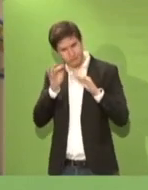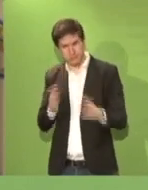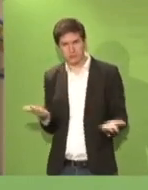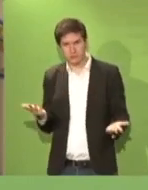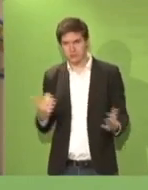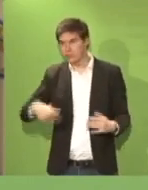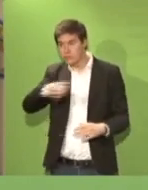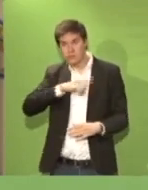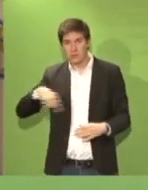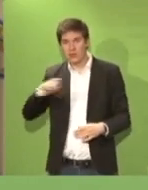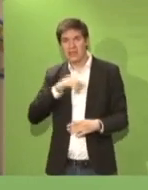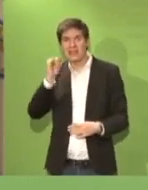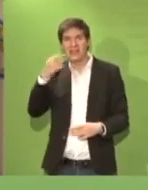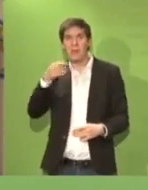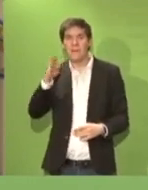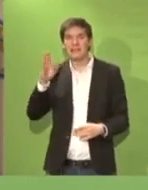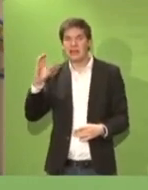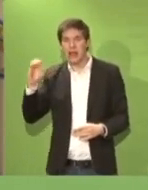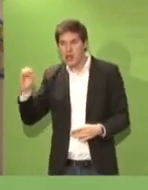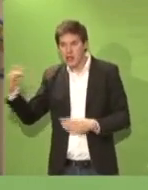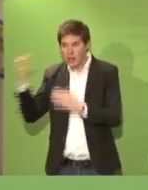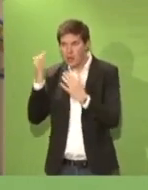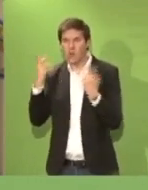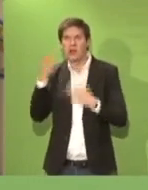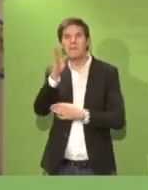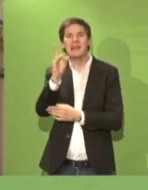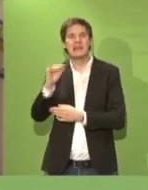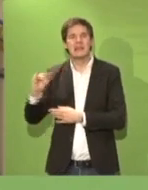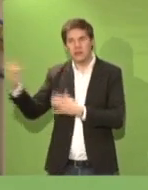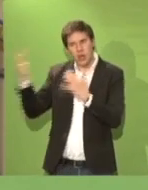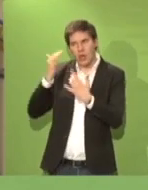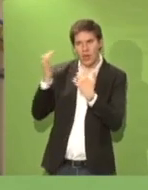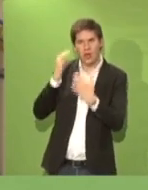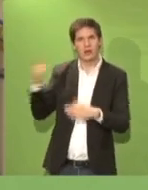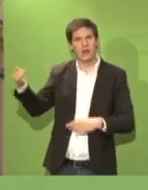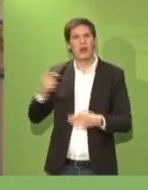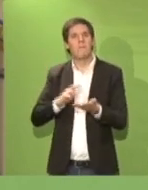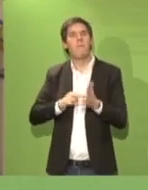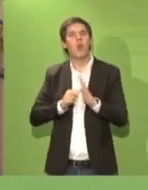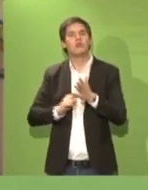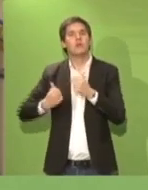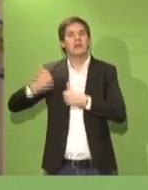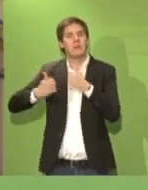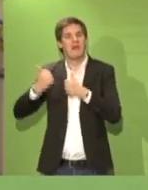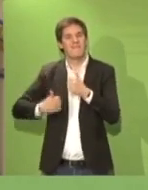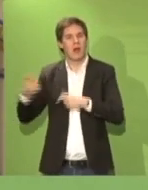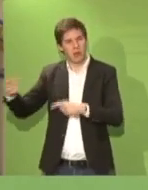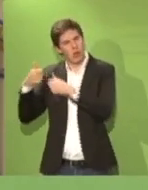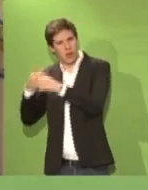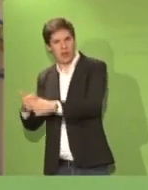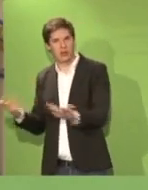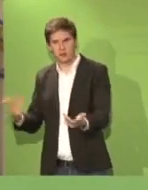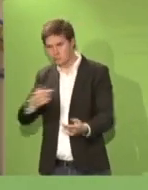nicht Getriebene der IGBCE oder des BDI, wie allzu oft unsere politischen Mitbewerber, sondern unser Ansatz nimmt